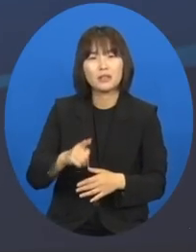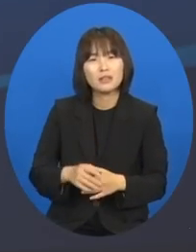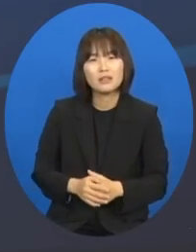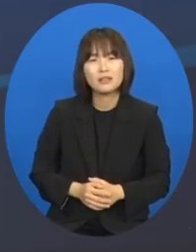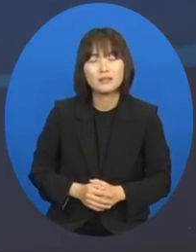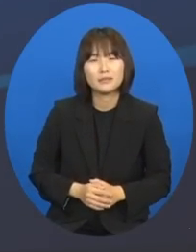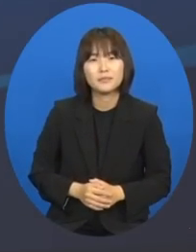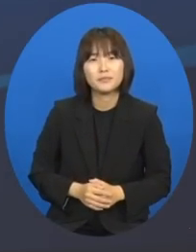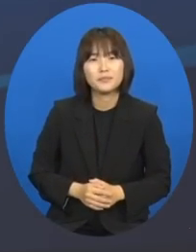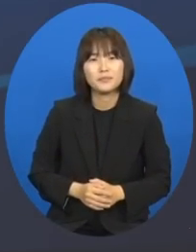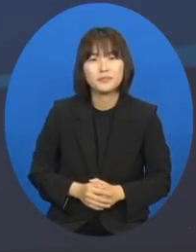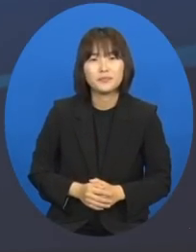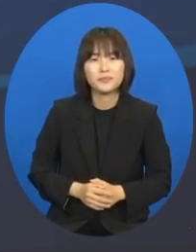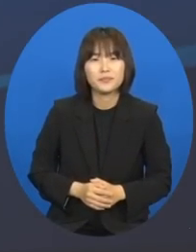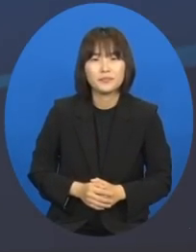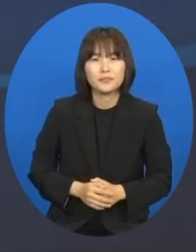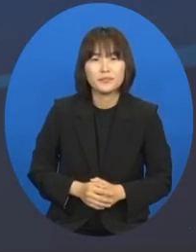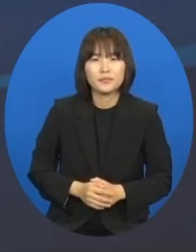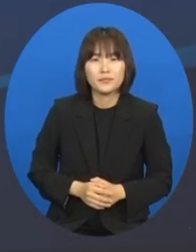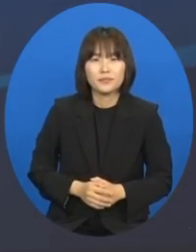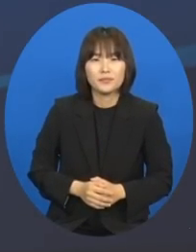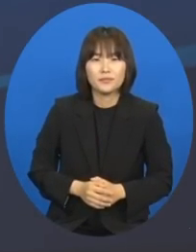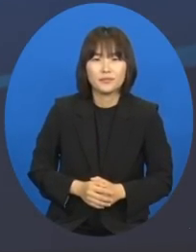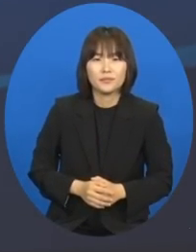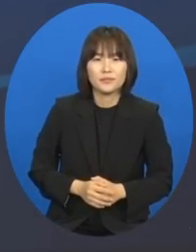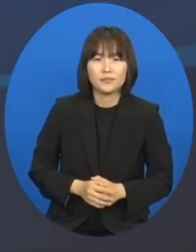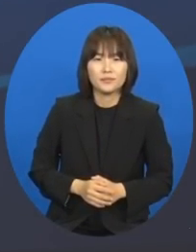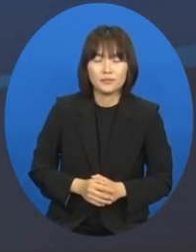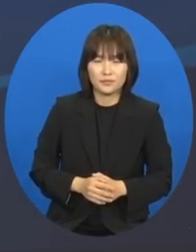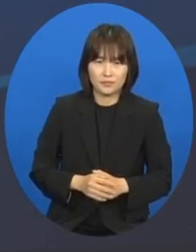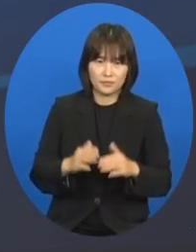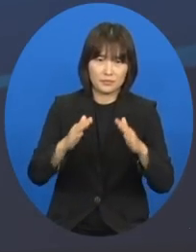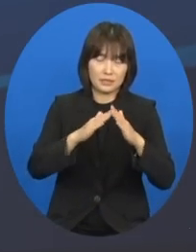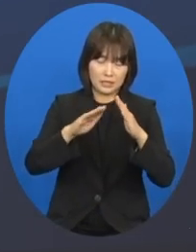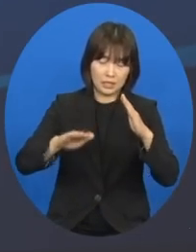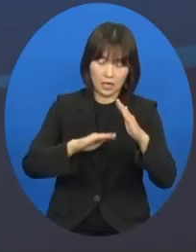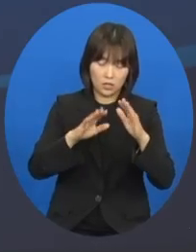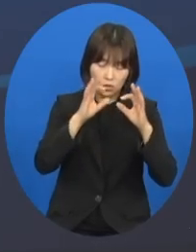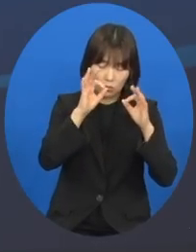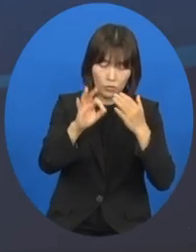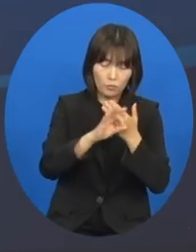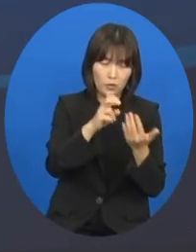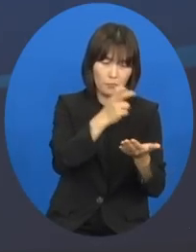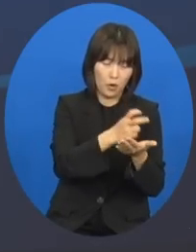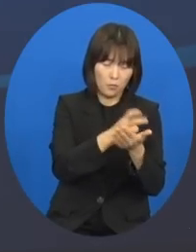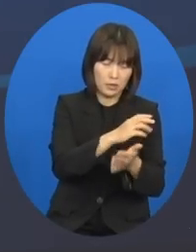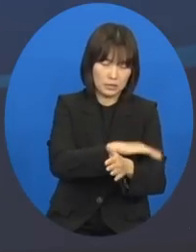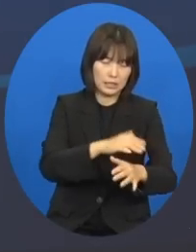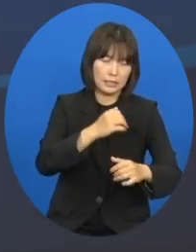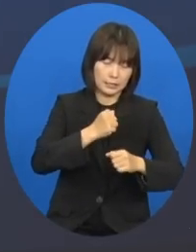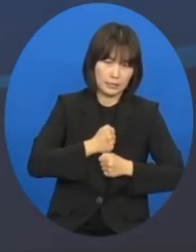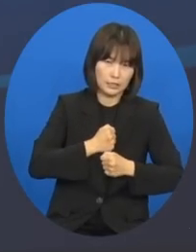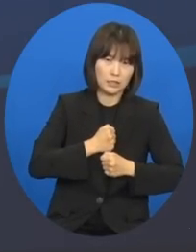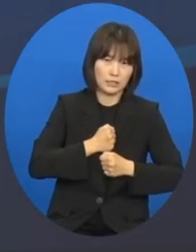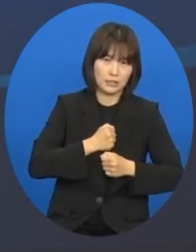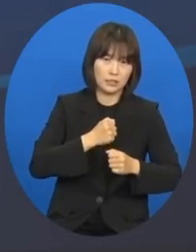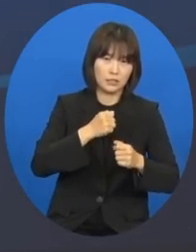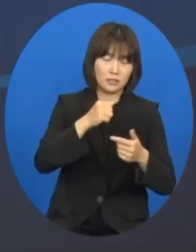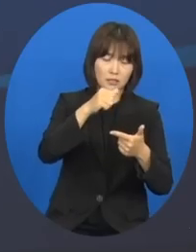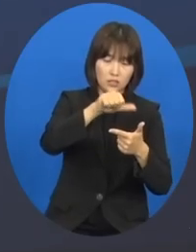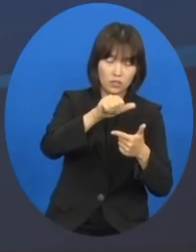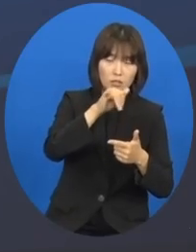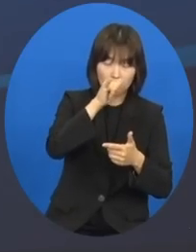가정에 보면이 규범형 규범형의 첫째들이 있고 자유로운 영혼의 둘째들이